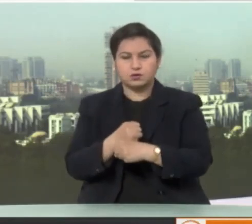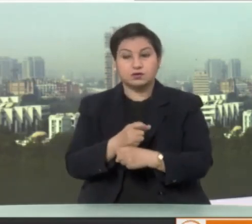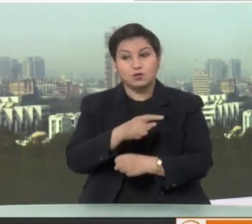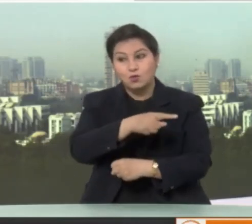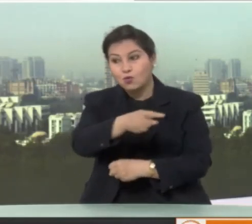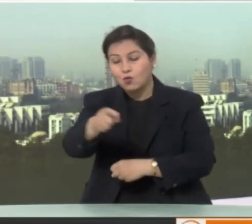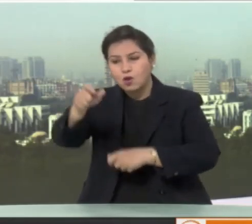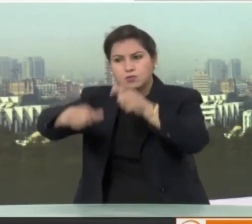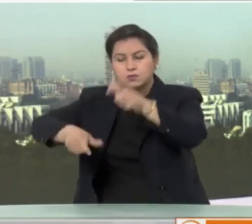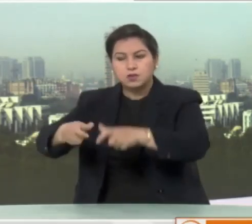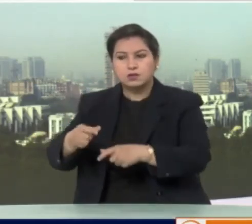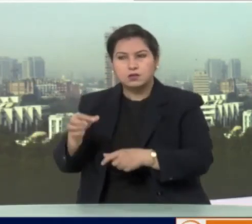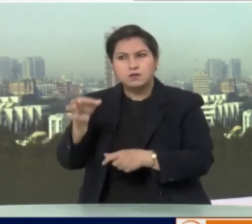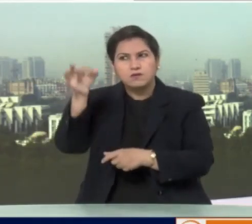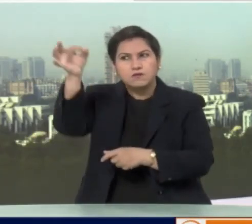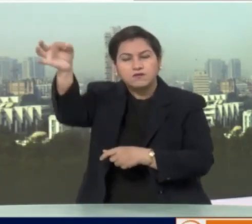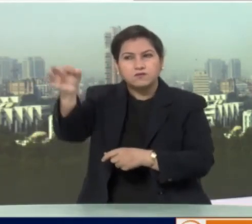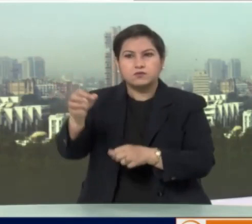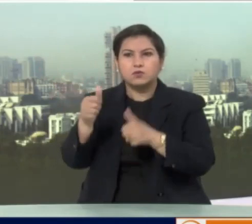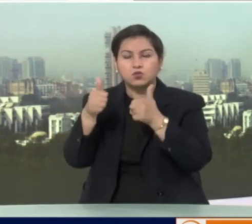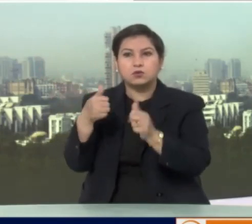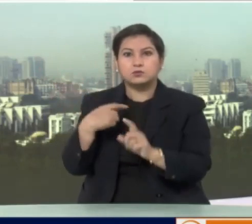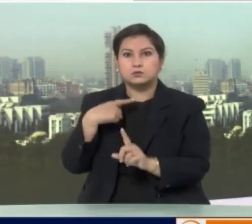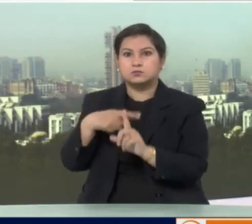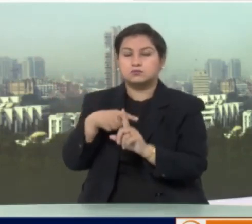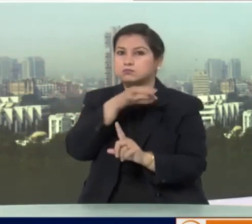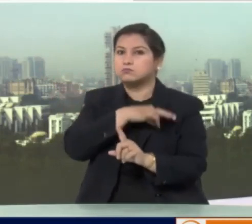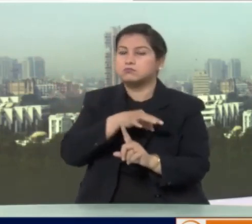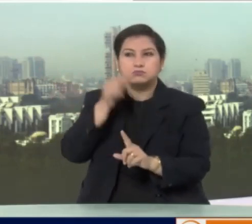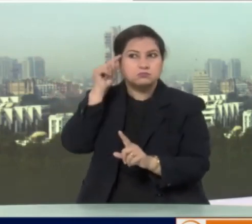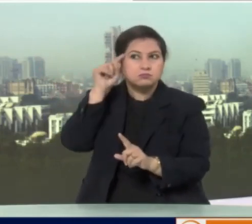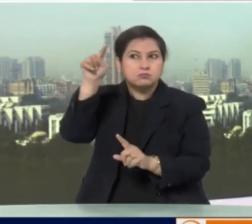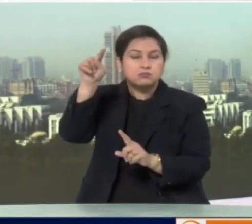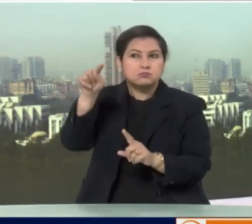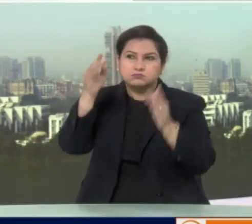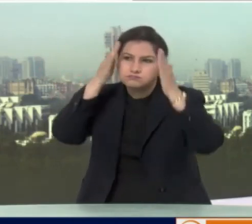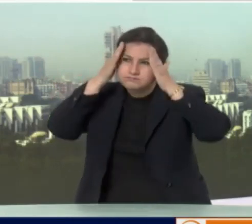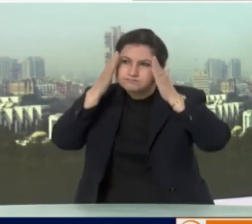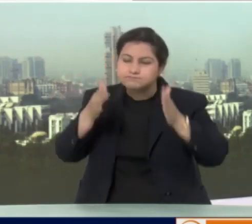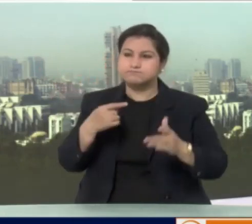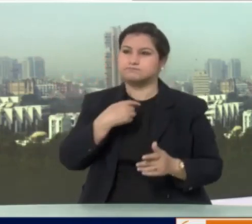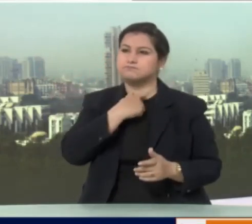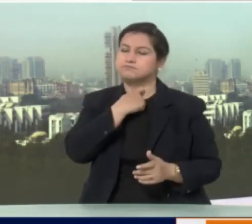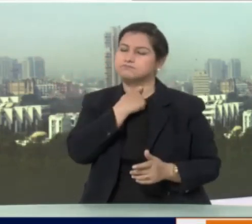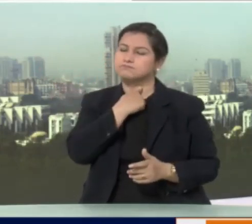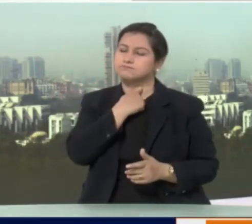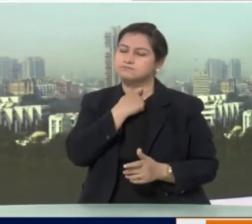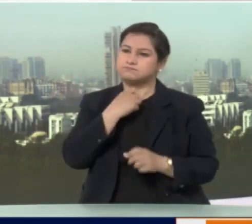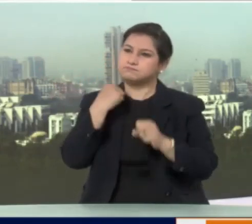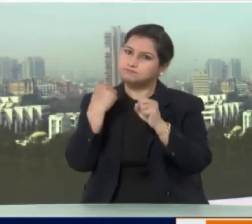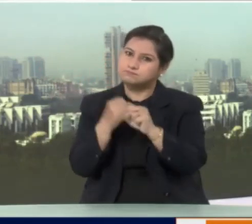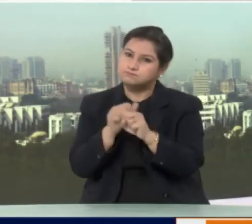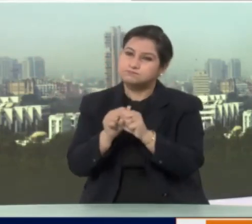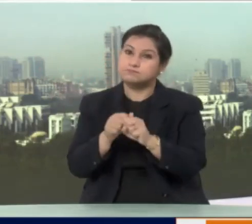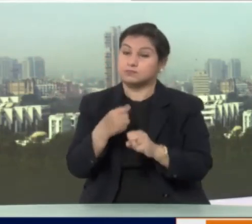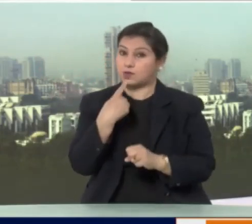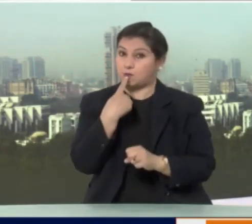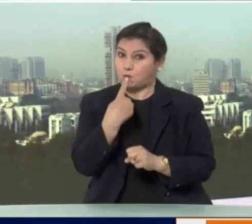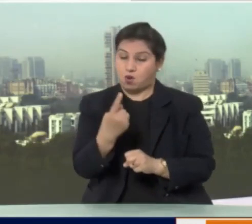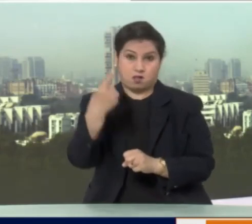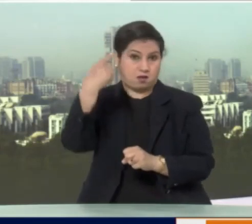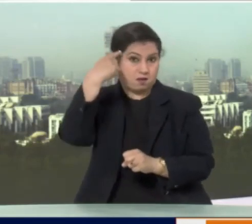जनता को बेहतर भविष्य और फाइनेंशियल सिक्योरिटी देने के लिए मन, वचन और कर्म, मनसा वाचा